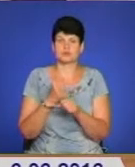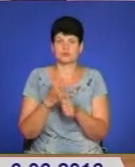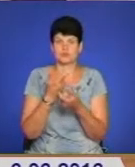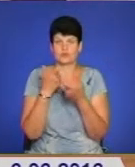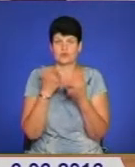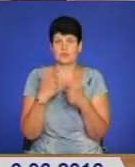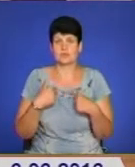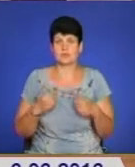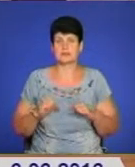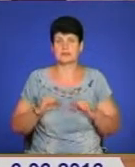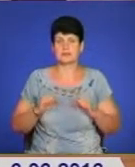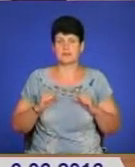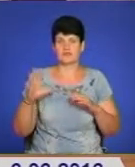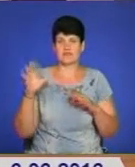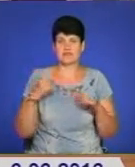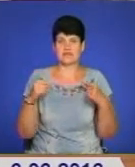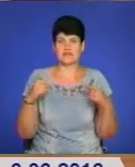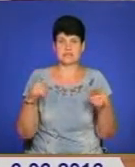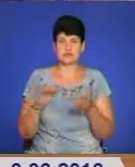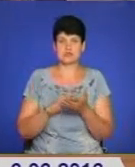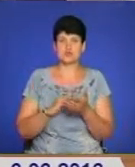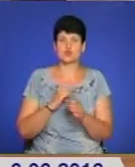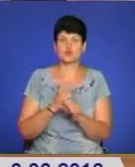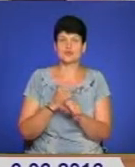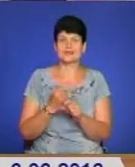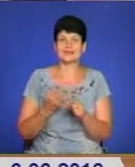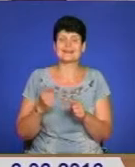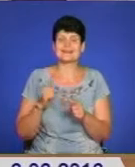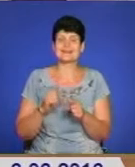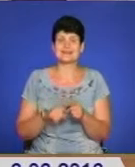інформацію. І ми намагаємося, так як всі інші журналісти, зробити це